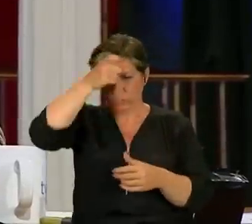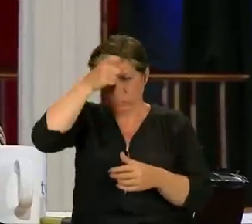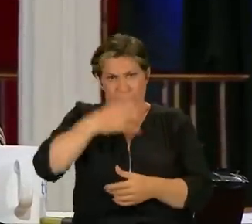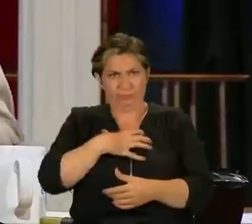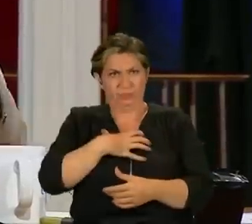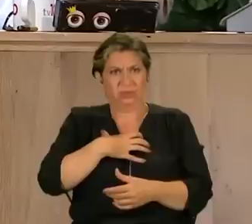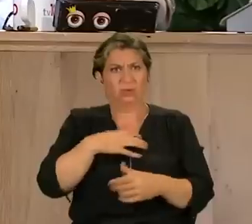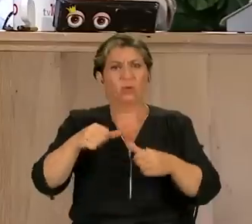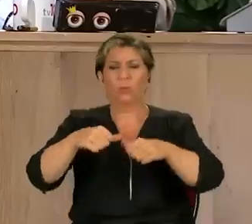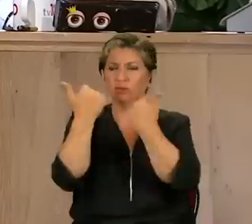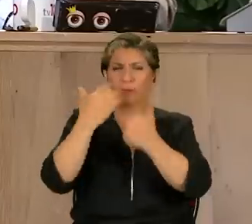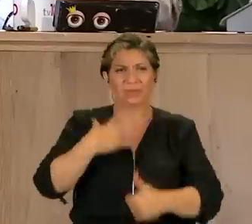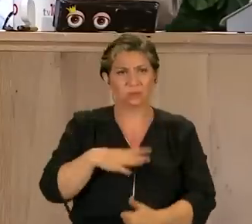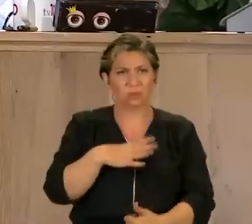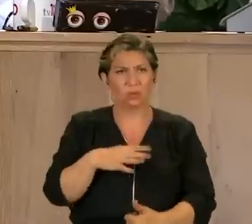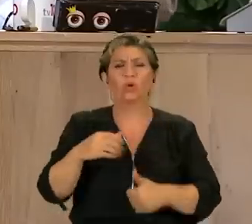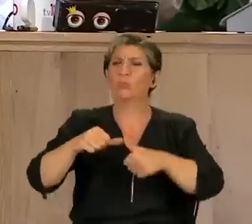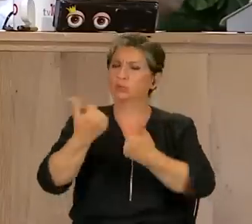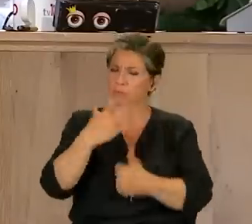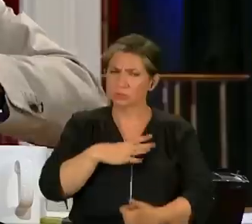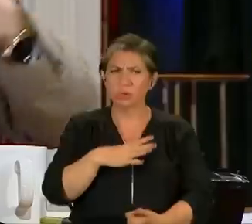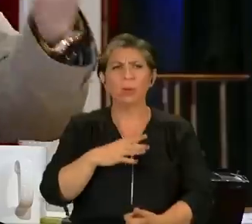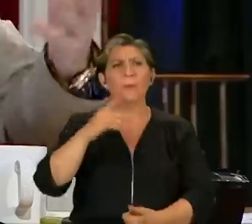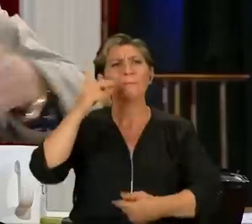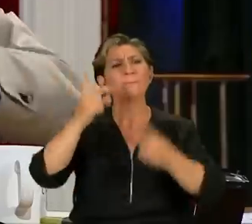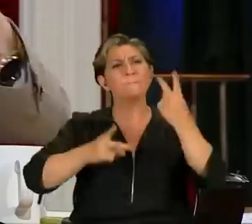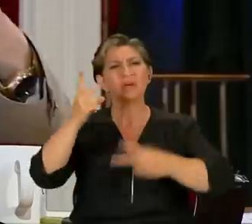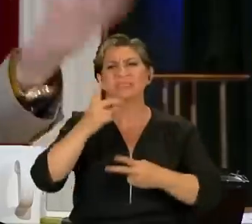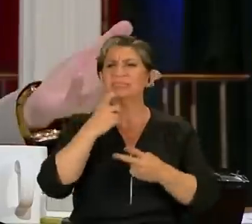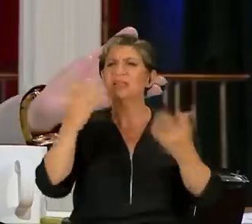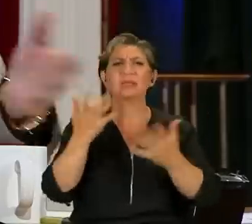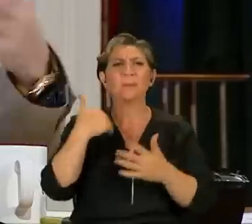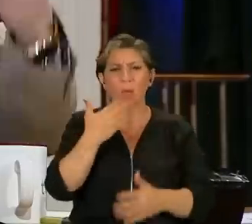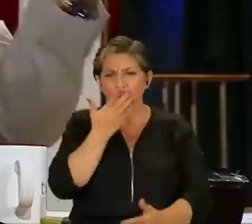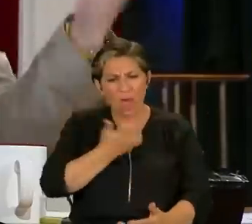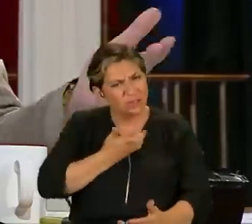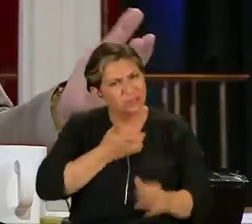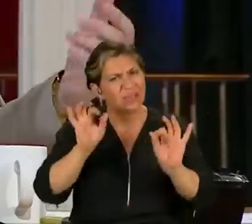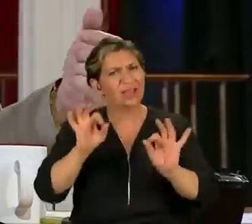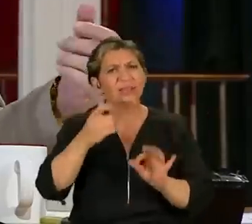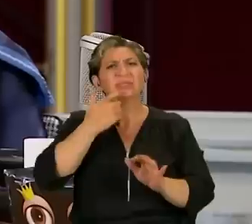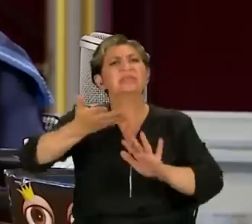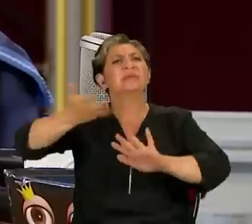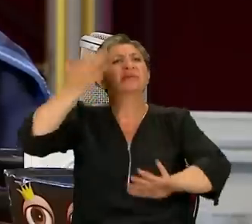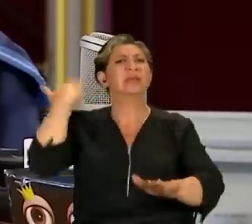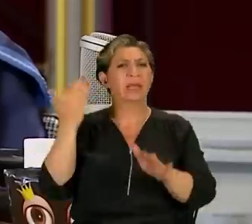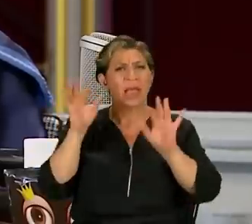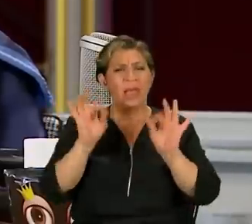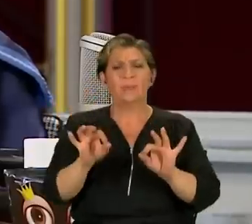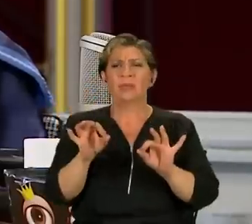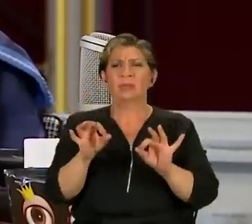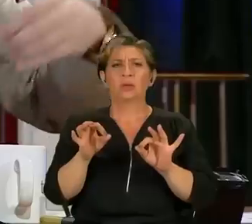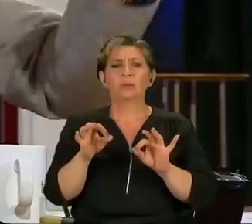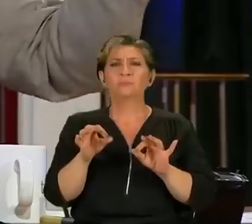yurttaşlarımızdan boşanmak istiyorlar. Boşanmak istiyor. Diyor ki bir takım işte yıllardır, ben öğrenciykenden beri çok uzun yıllar hep böyle